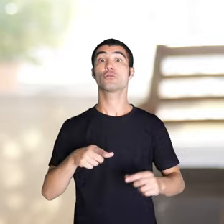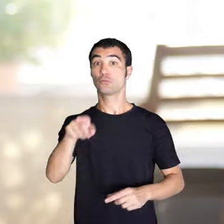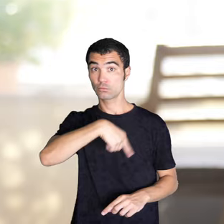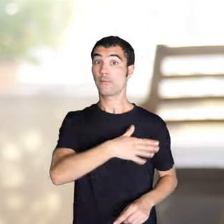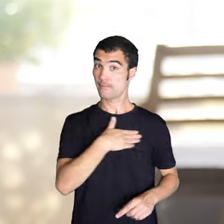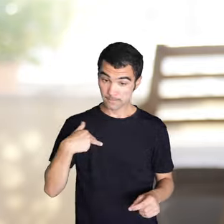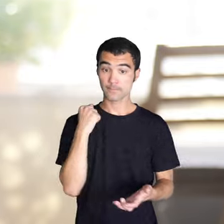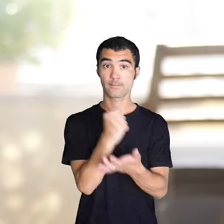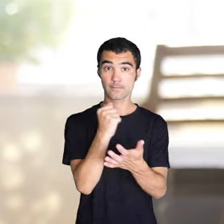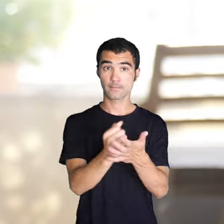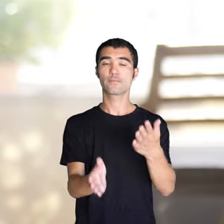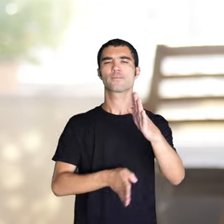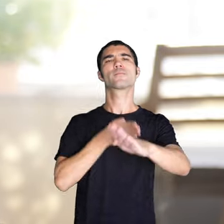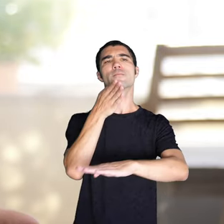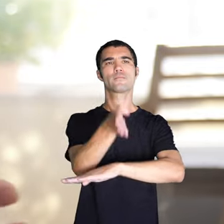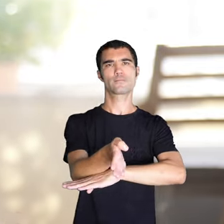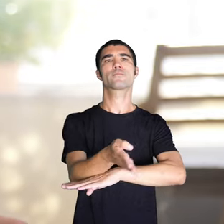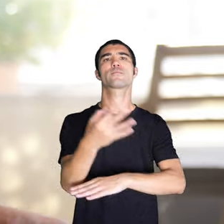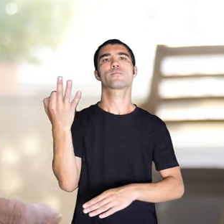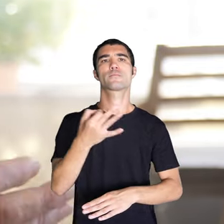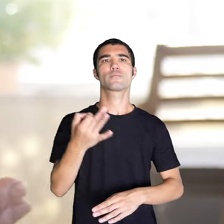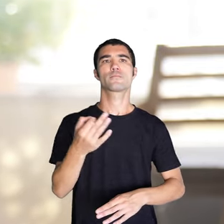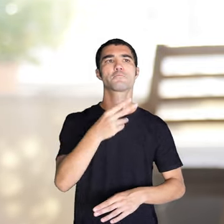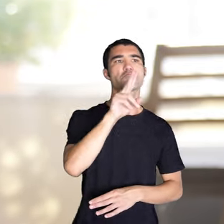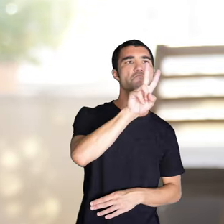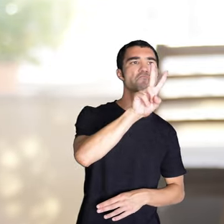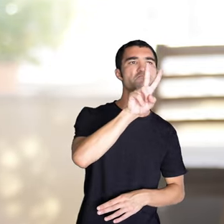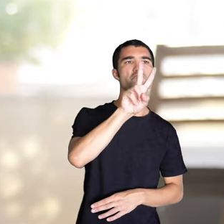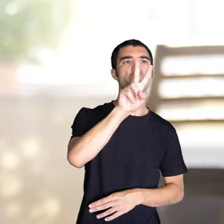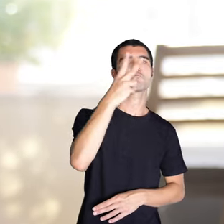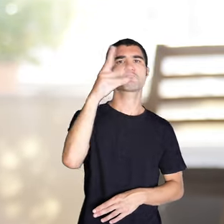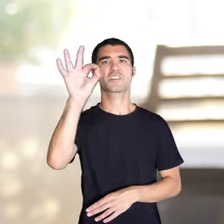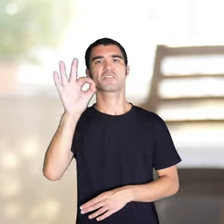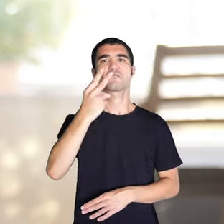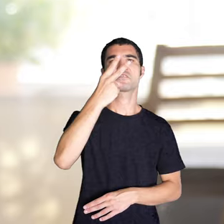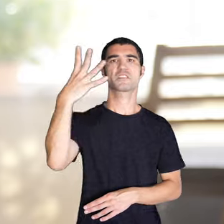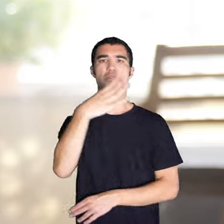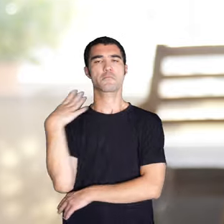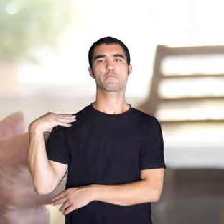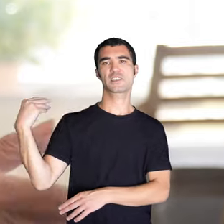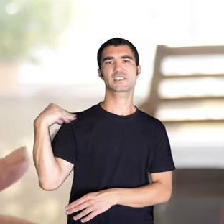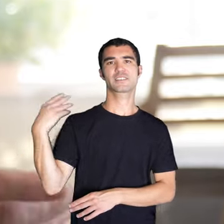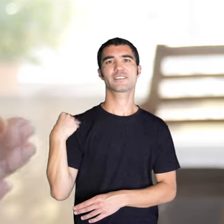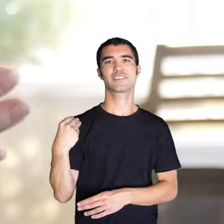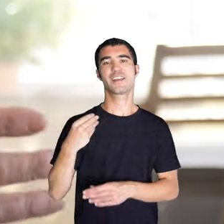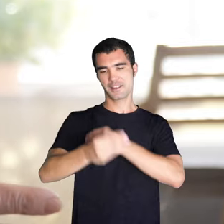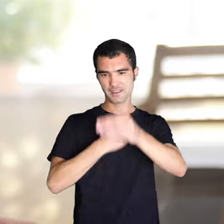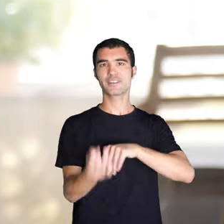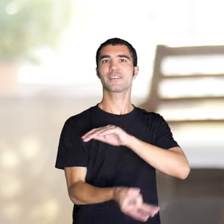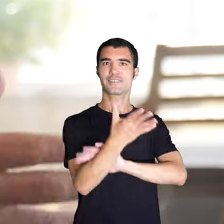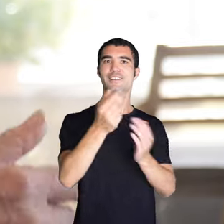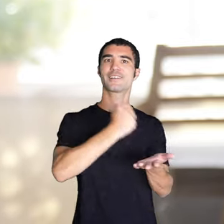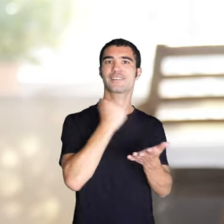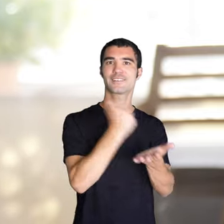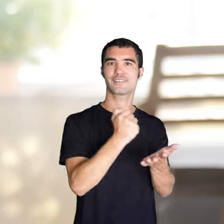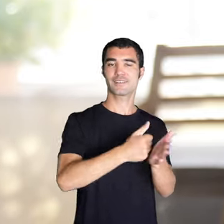socios, pagaven si eren 20 o 25 pessetes, tu ti fai un carnet. Gli entrava 10 kg di carnet